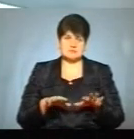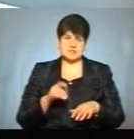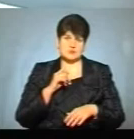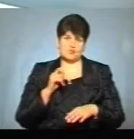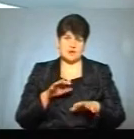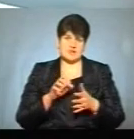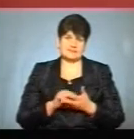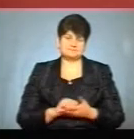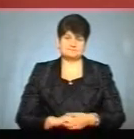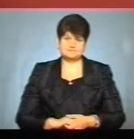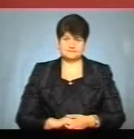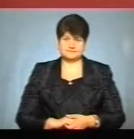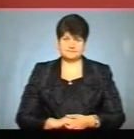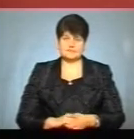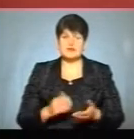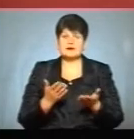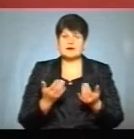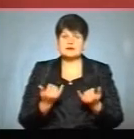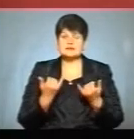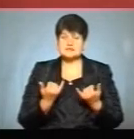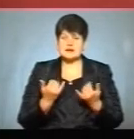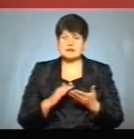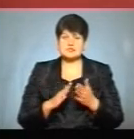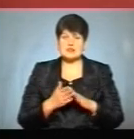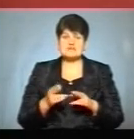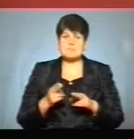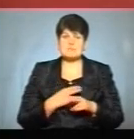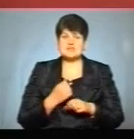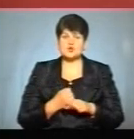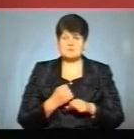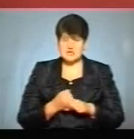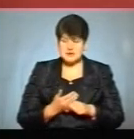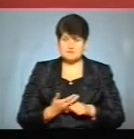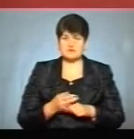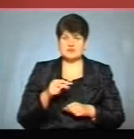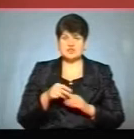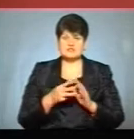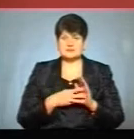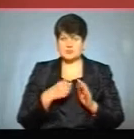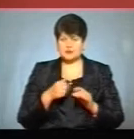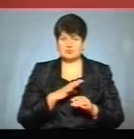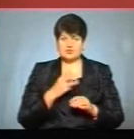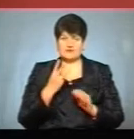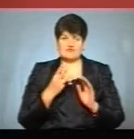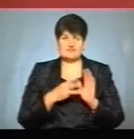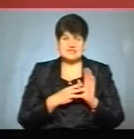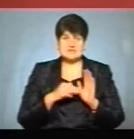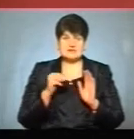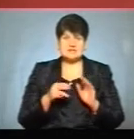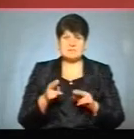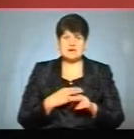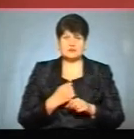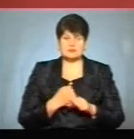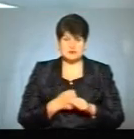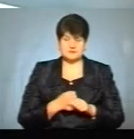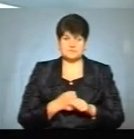займає. А яка в нас зараз ситуація з безробіттям? В 2017 році було 8 тисяч безробітних. Скільки в нас?